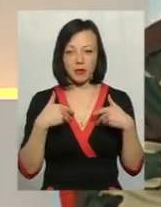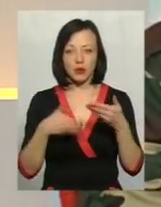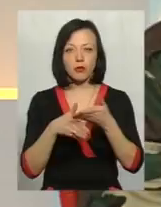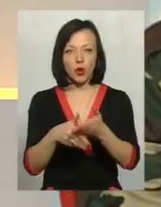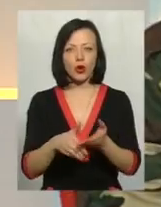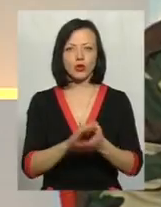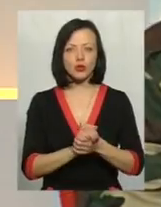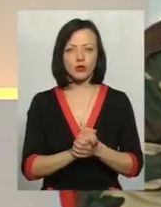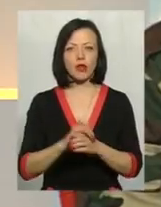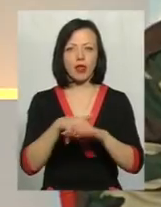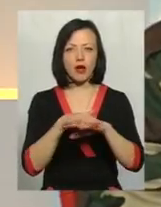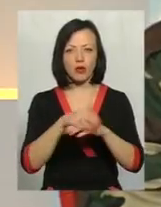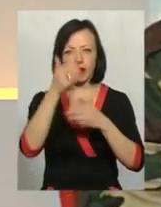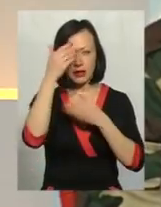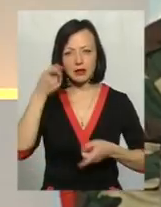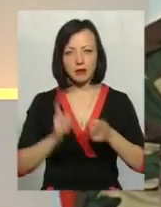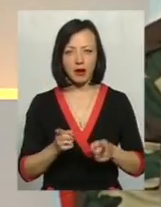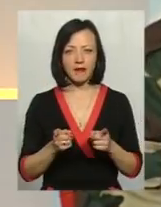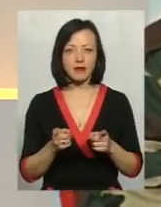дружньому народу Афганістану. Насправді,